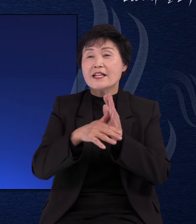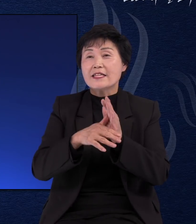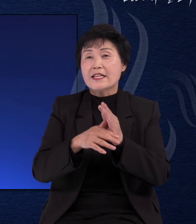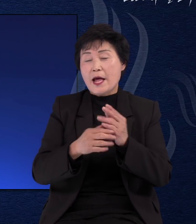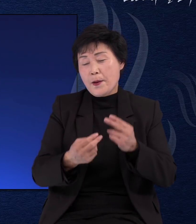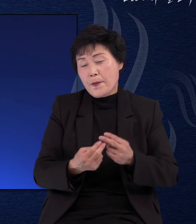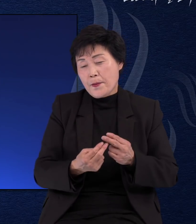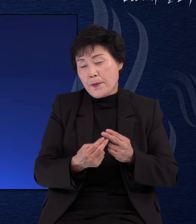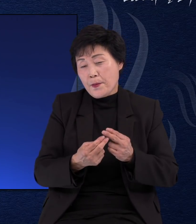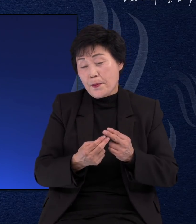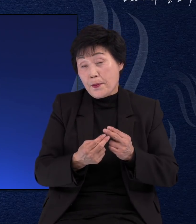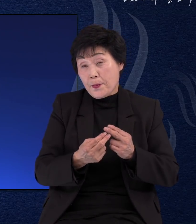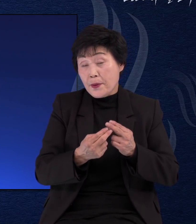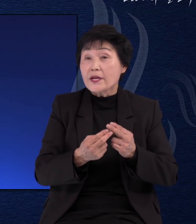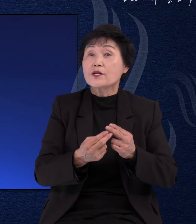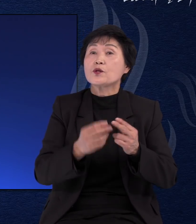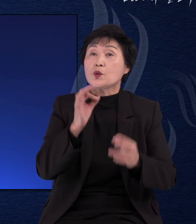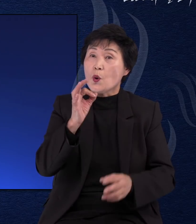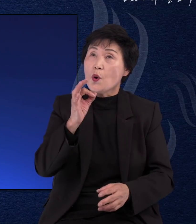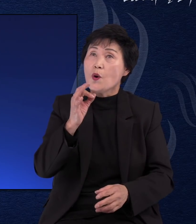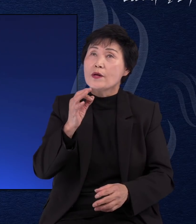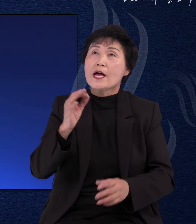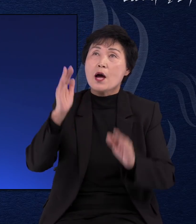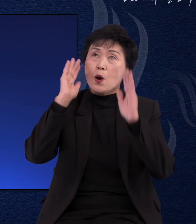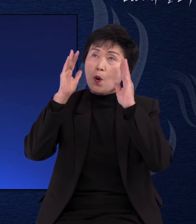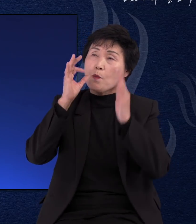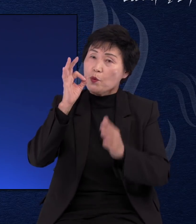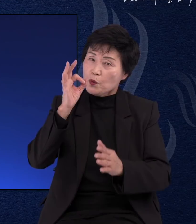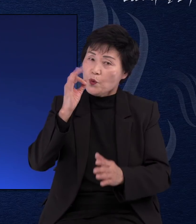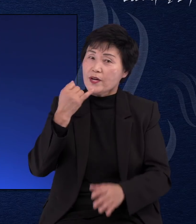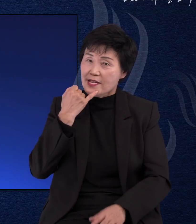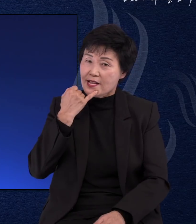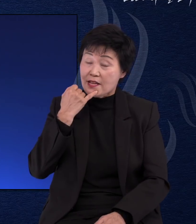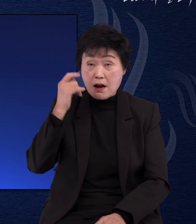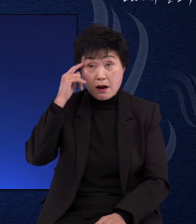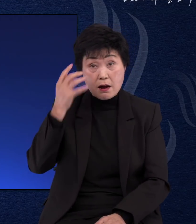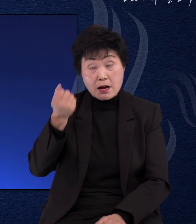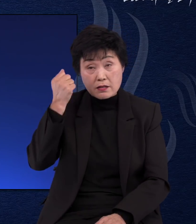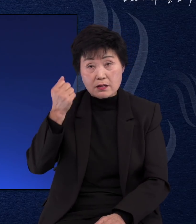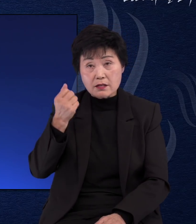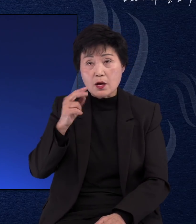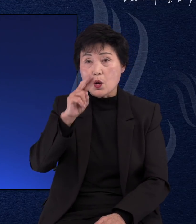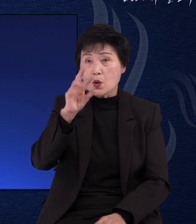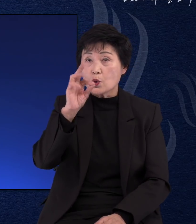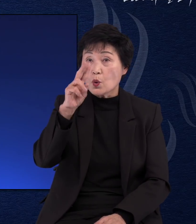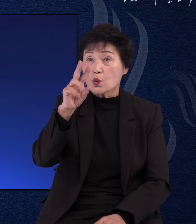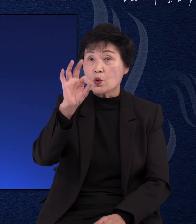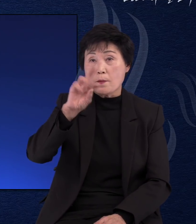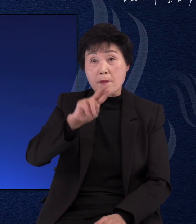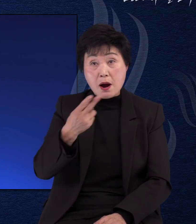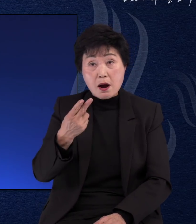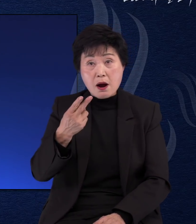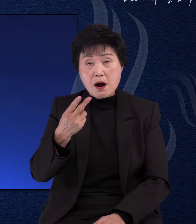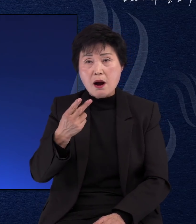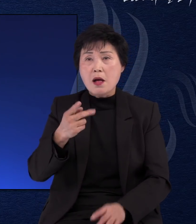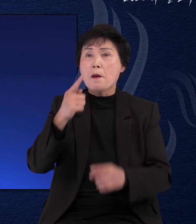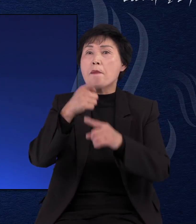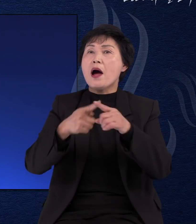유학 자금으로 어느 정도 되겠다 싶었는데 환전을 하니 반토막이 나서 미국에 도착하자마자 한